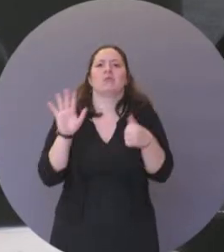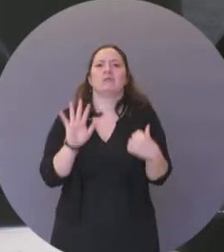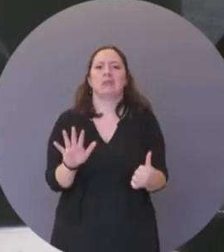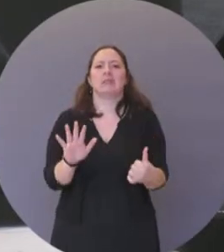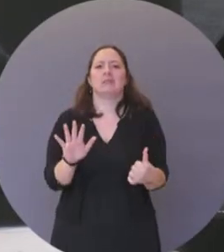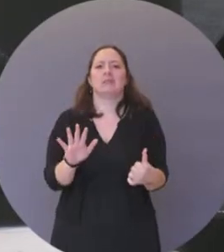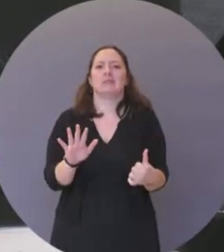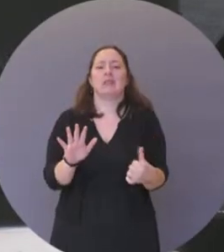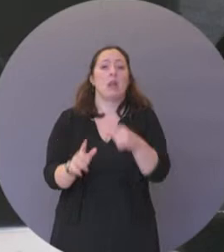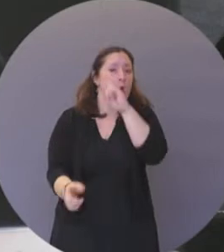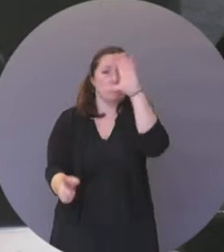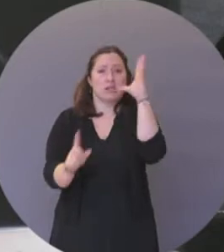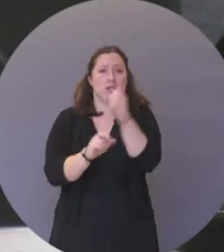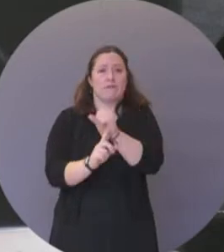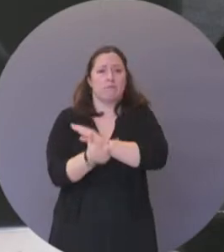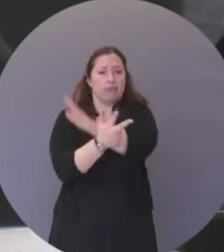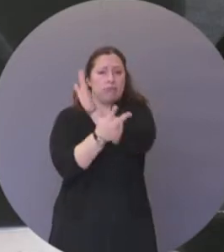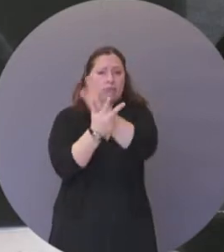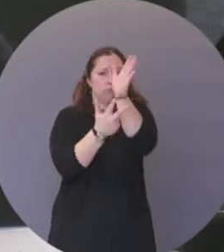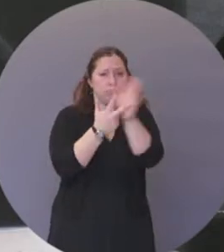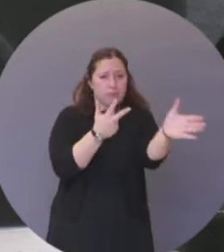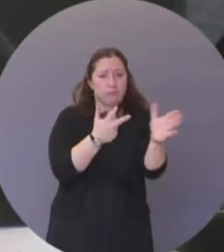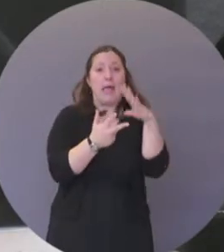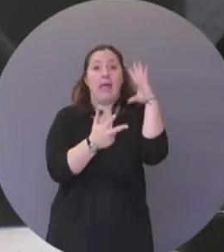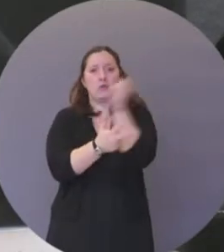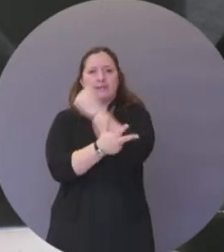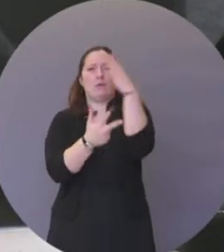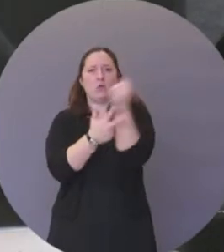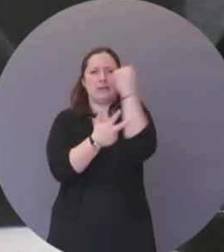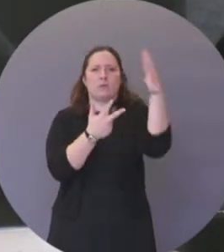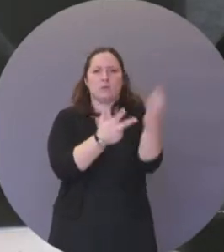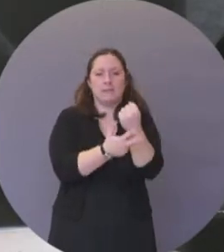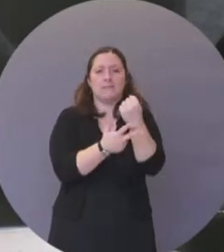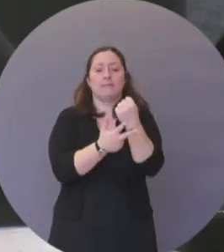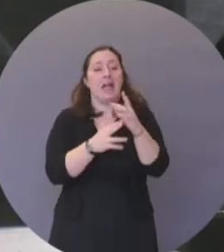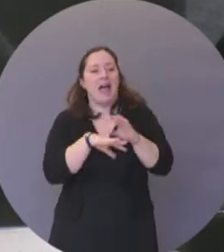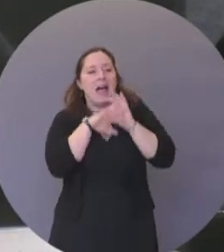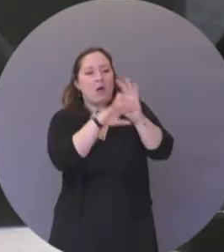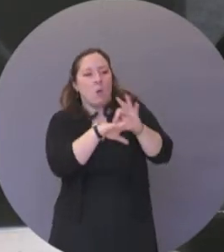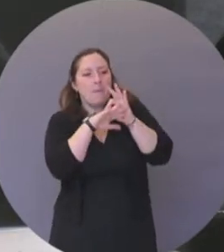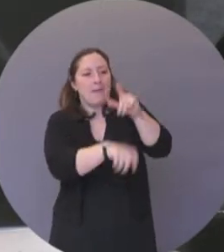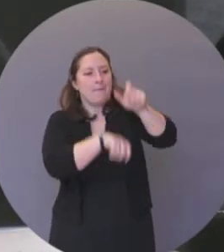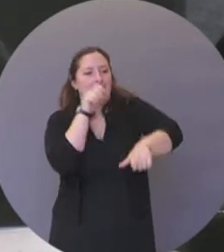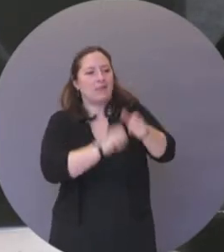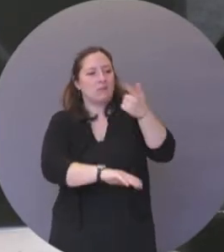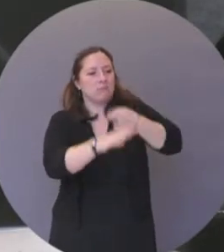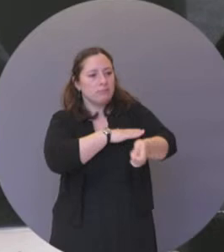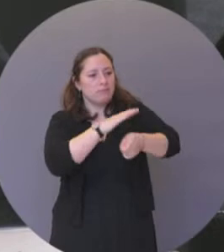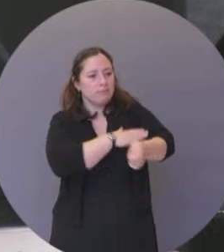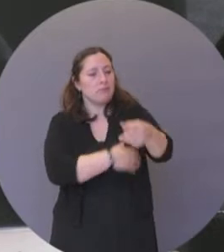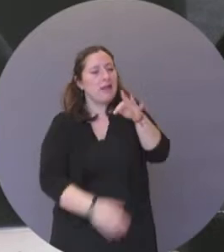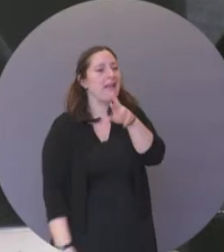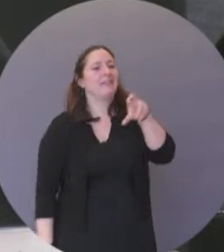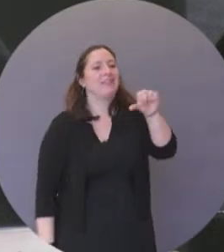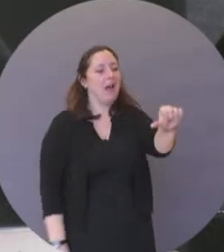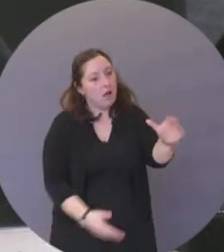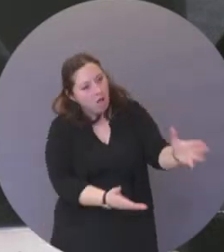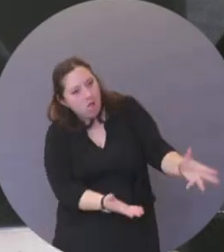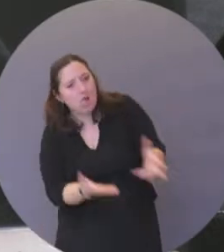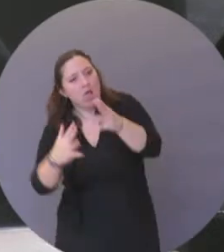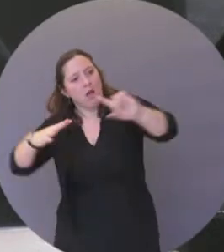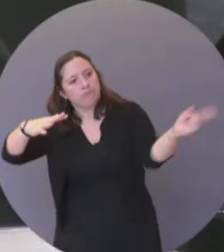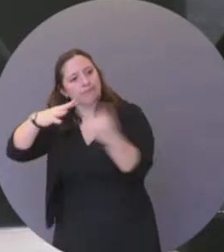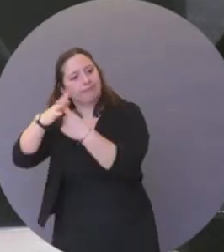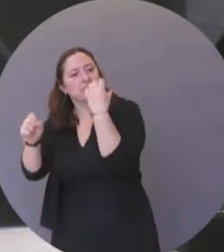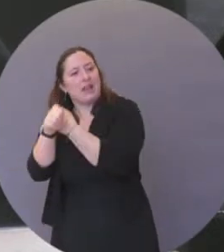trois objectifs suivants développer l'accompagnement et le retour à l'emploi des publics allocataires du RSA garantir l'accès